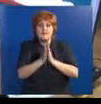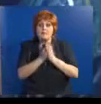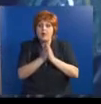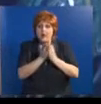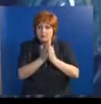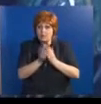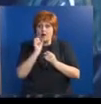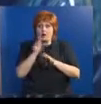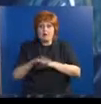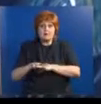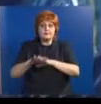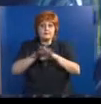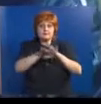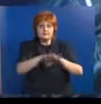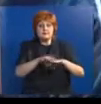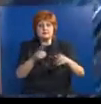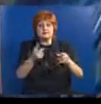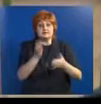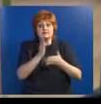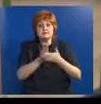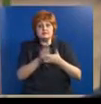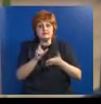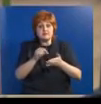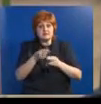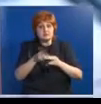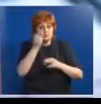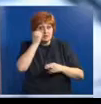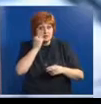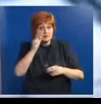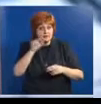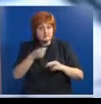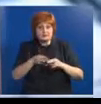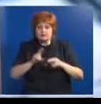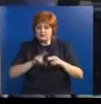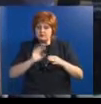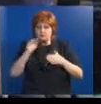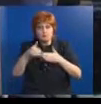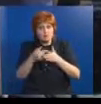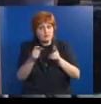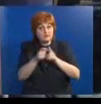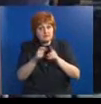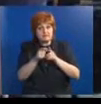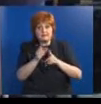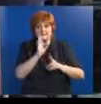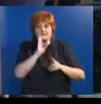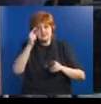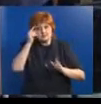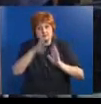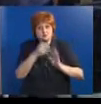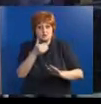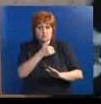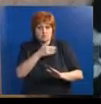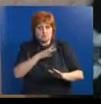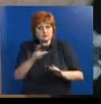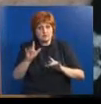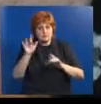столе, как ее переместить и где находится Enter. Но для людей преклонного возраста все это звучит в новинку. Галина Корниенко поняла, что хочет быть с компьютером